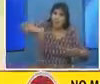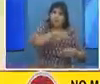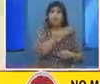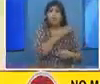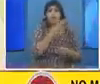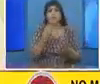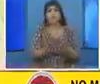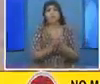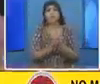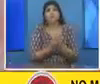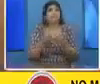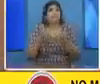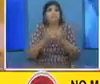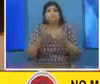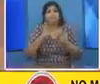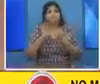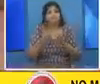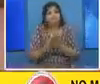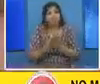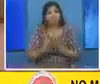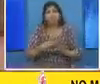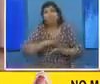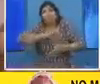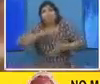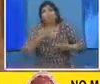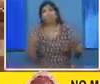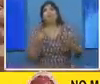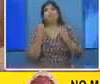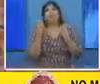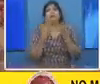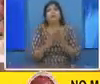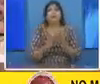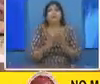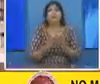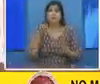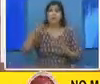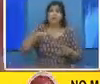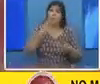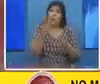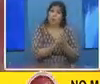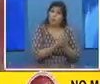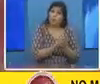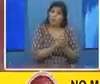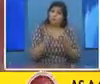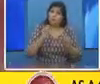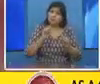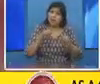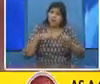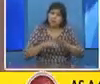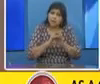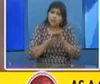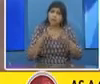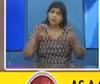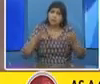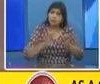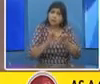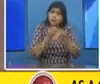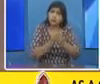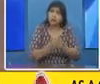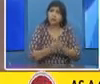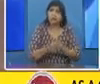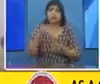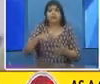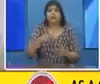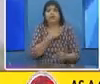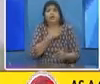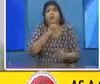के बिना पूरा नहीं हो सकता, सफल नहीं हो सकता। इसलिए